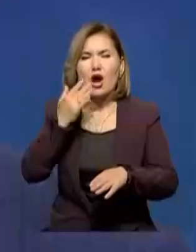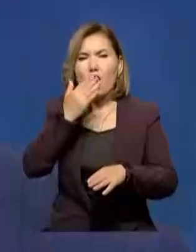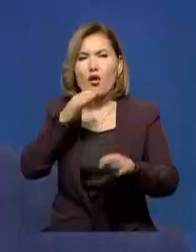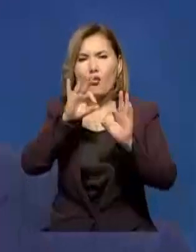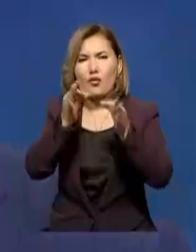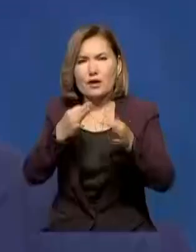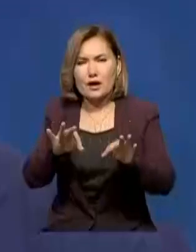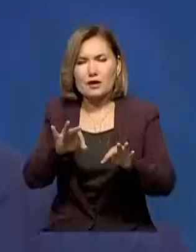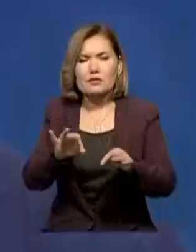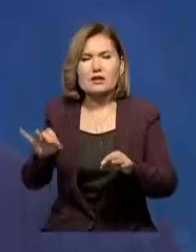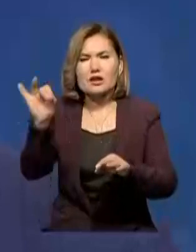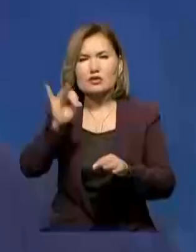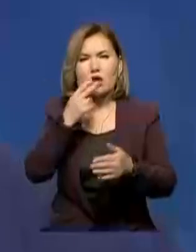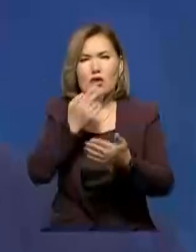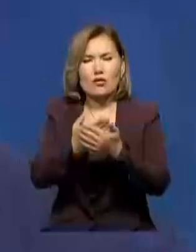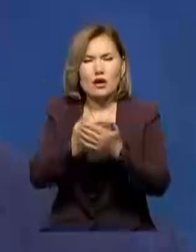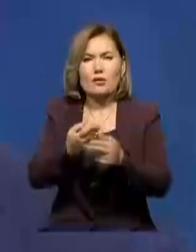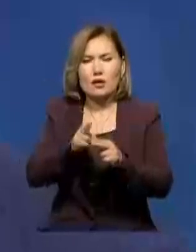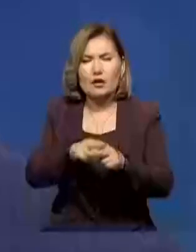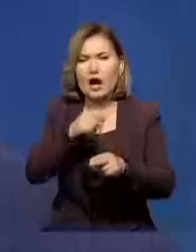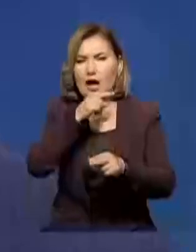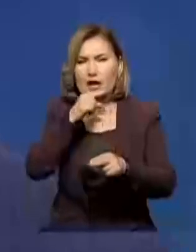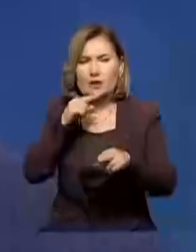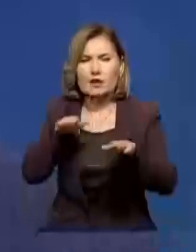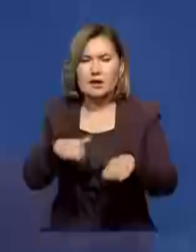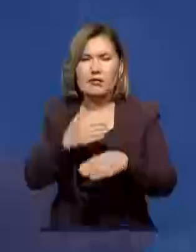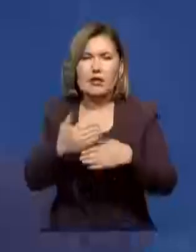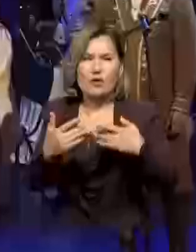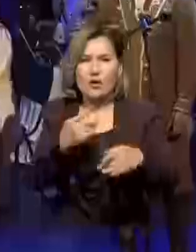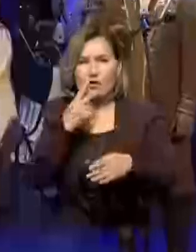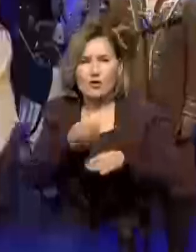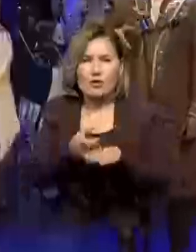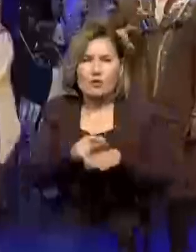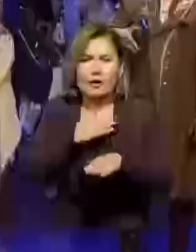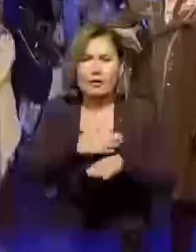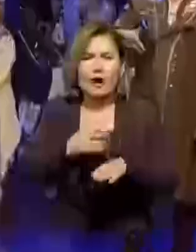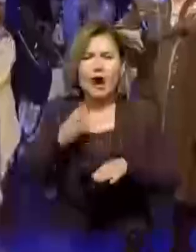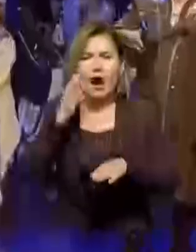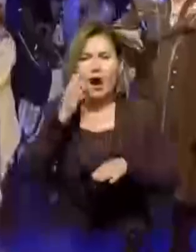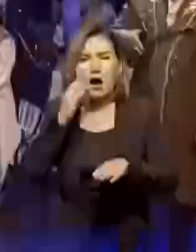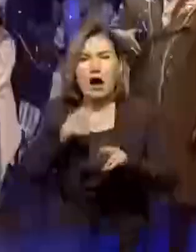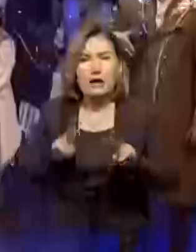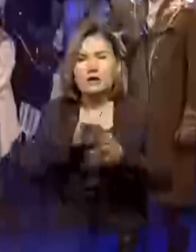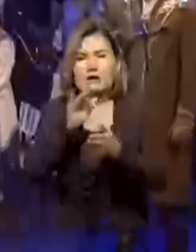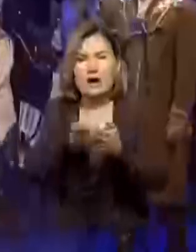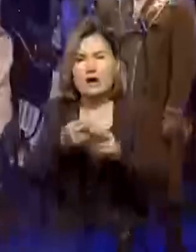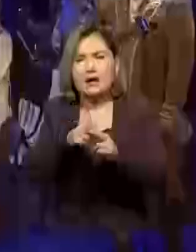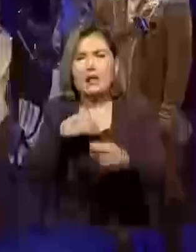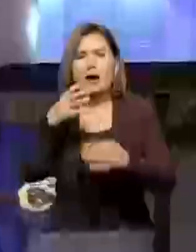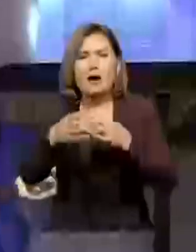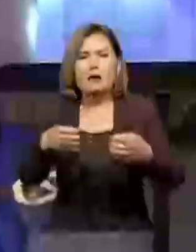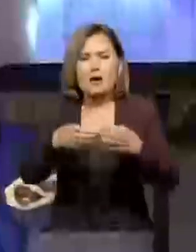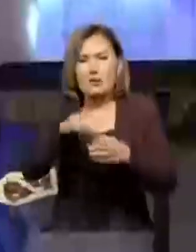байлығын көрсететін іс-шара, сондықтан осы шараны біз міндетті түрде жалғастырамыз. Астананың мәдениет күндері халықаралық музыка